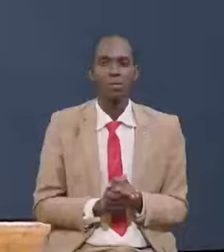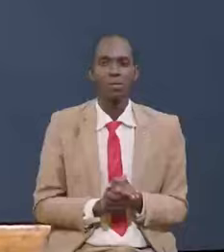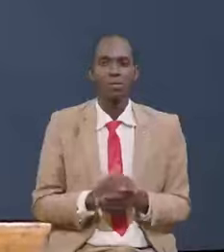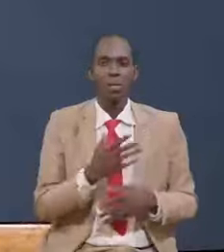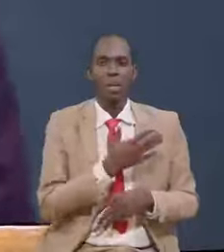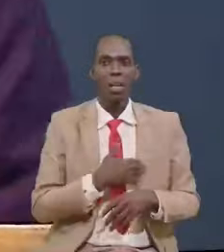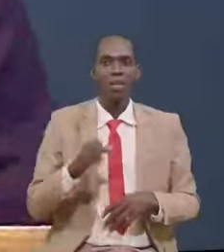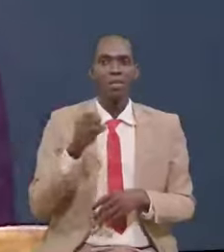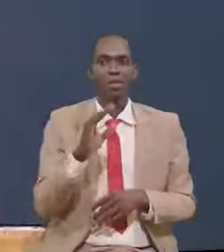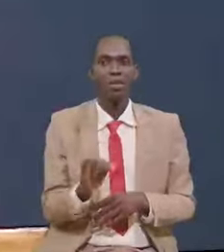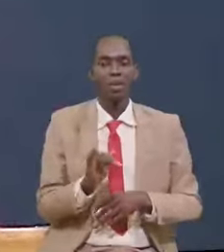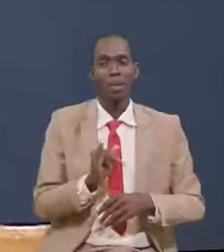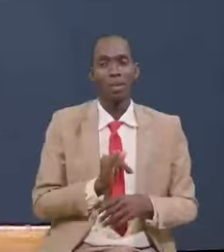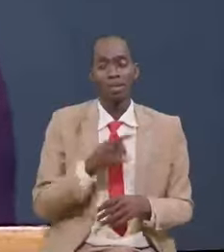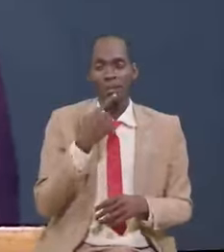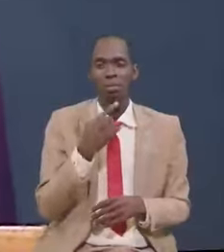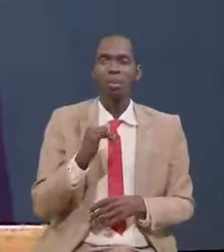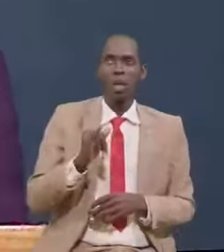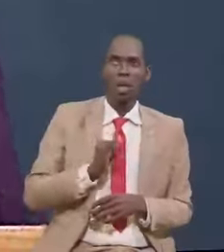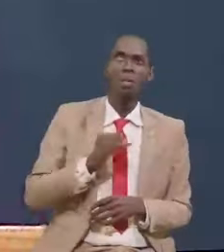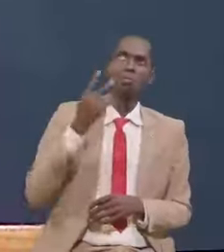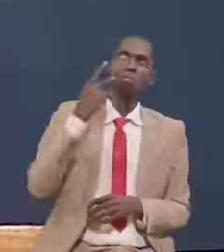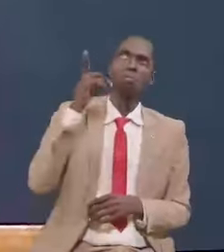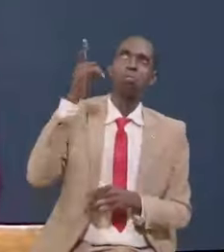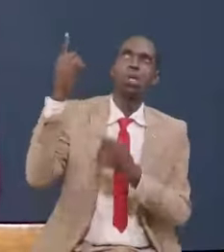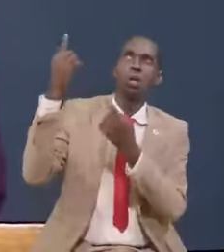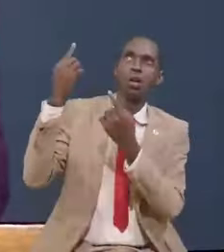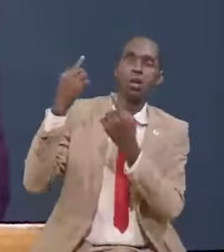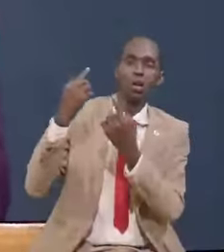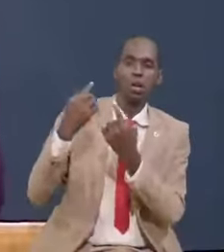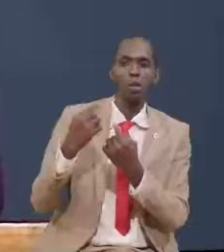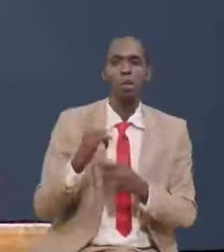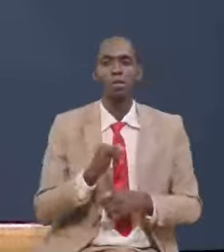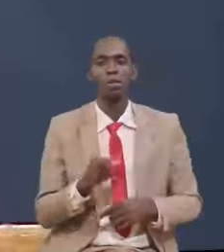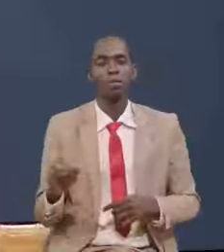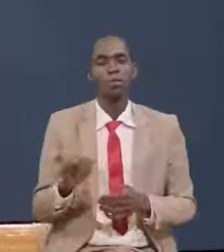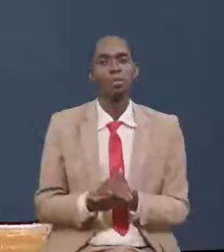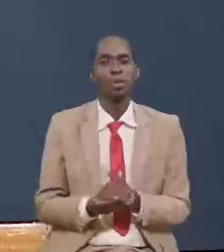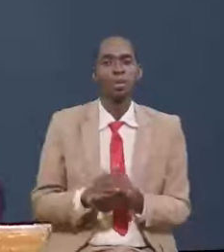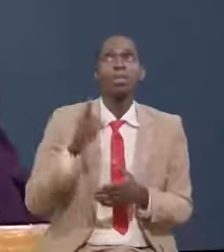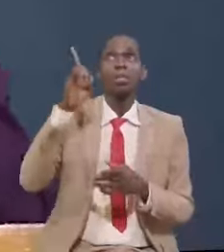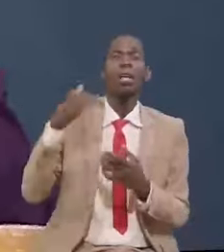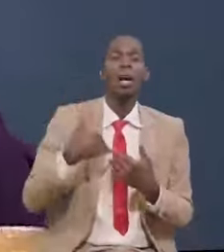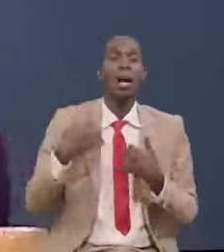réalisée. Alors Esaïe dit, je le vois venir. C'est comme s'il est déjà venu.